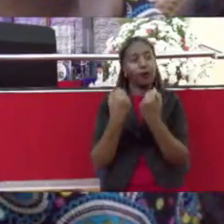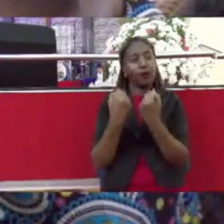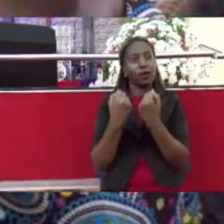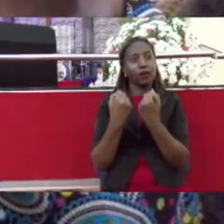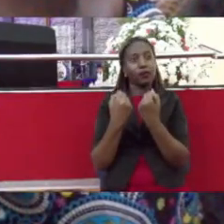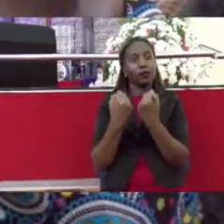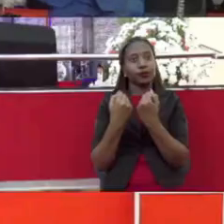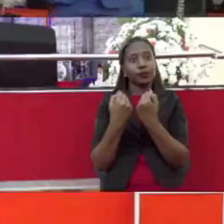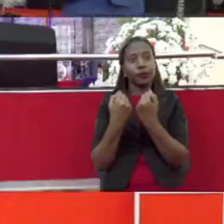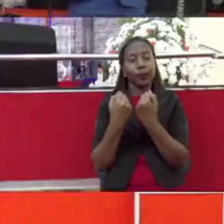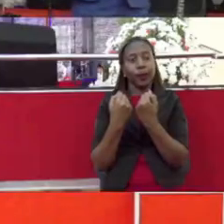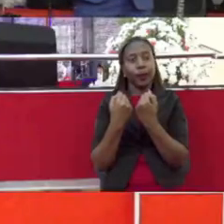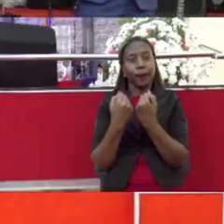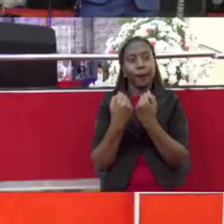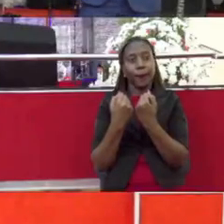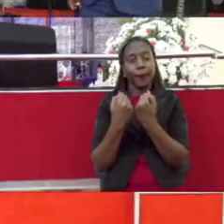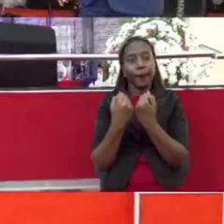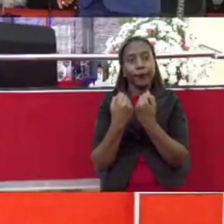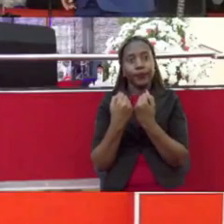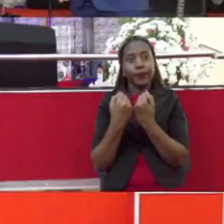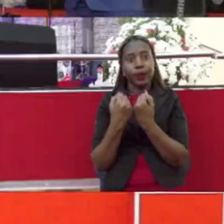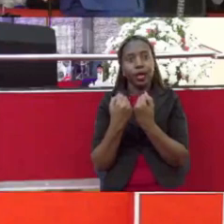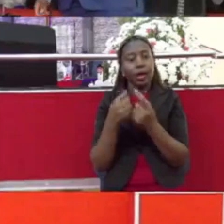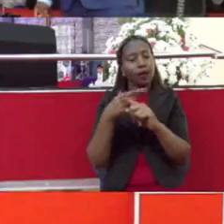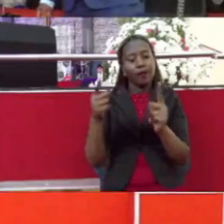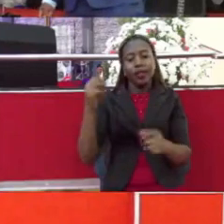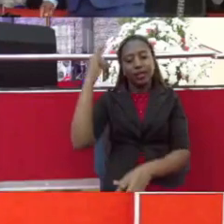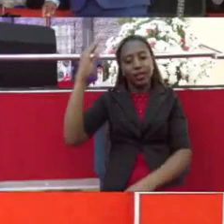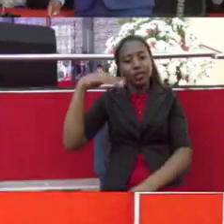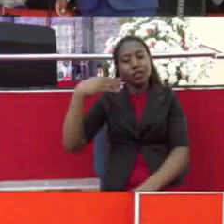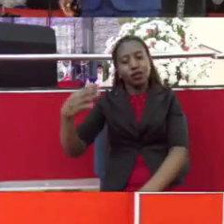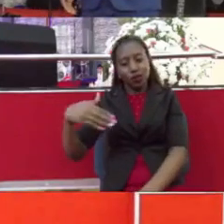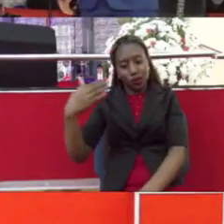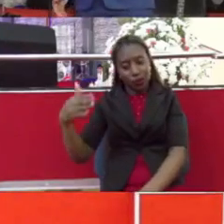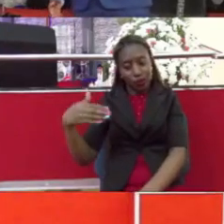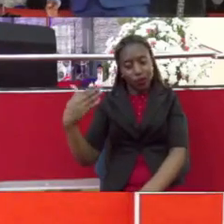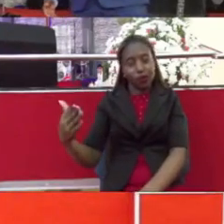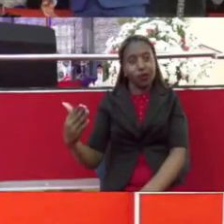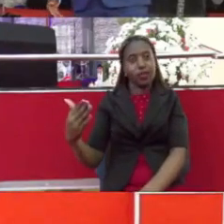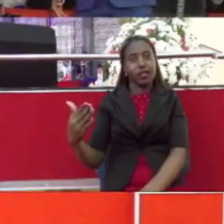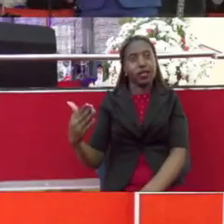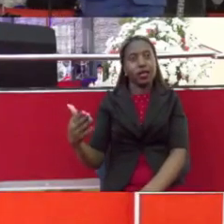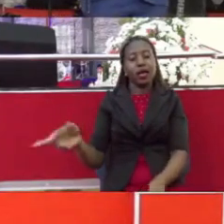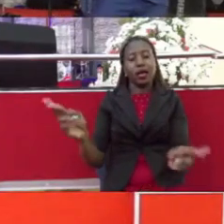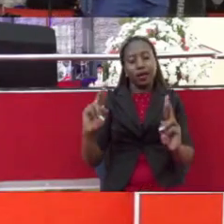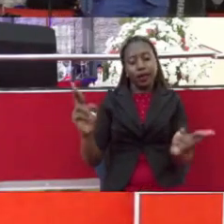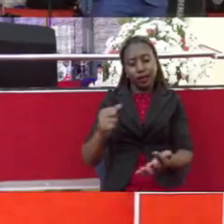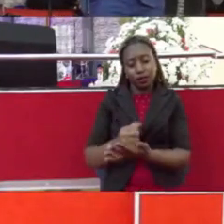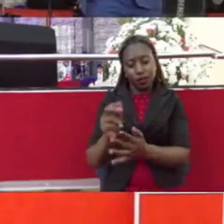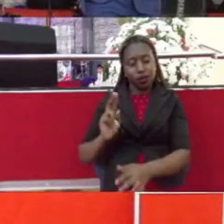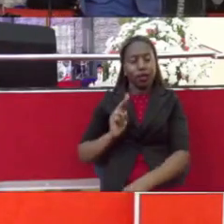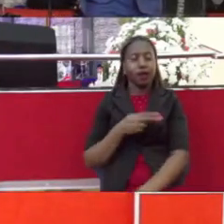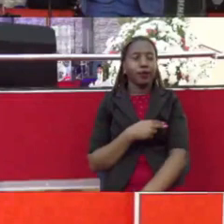through. Pengine hajasababisha kile ambacho unapitia. But he's always for us and with us, and he always for us. Lakini yako kwa